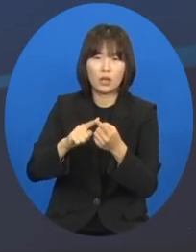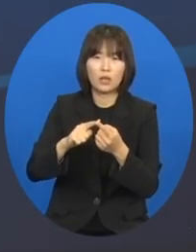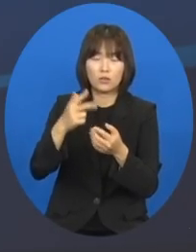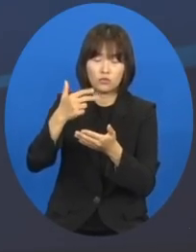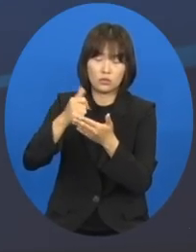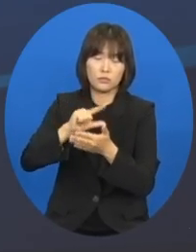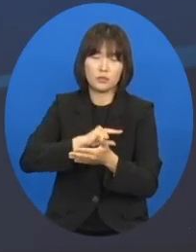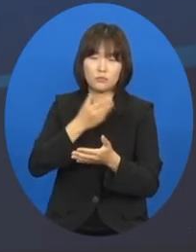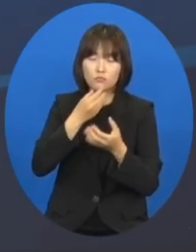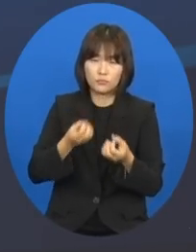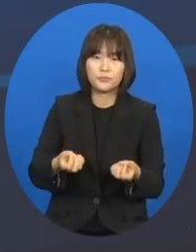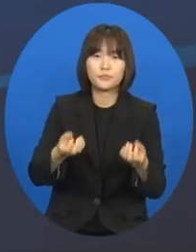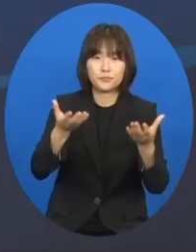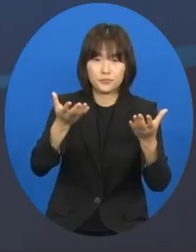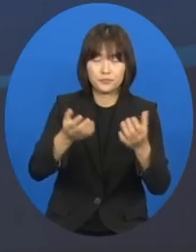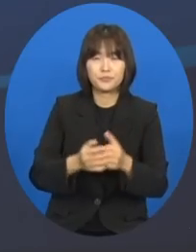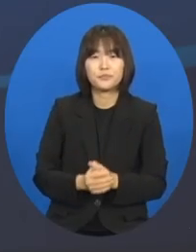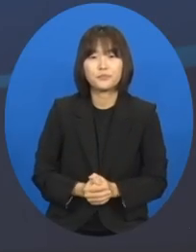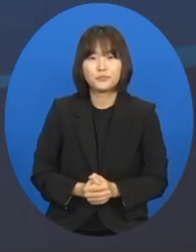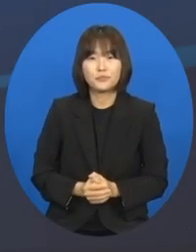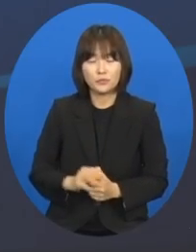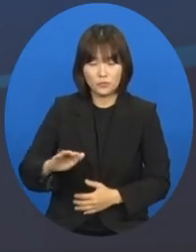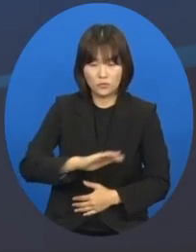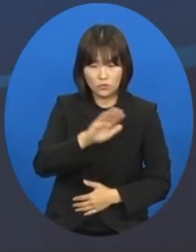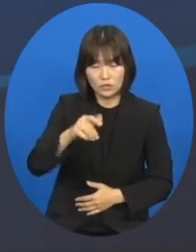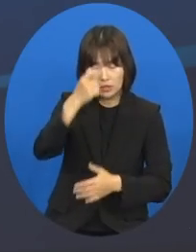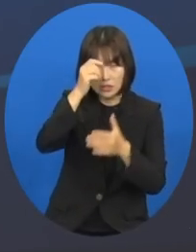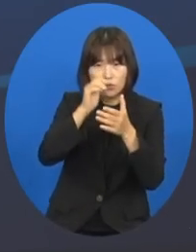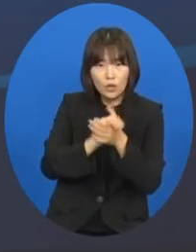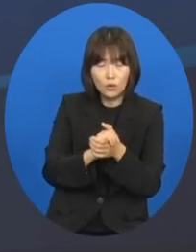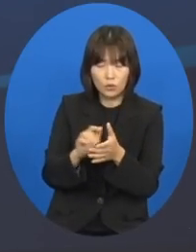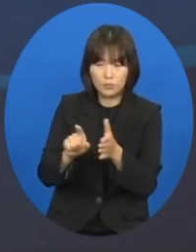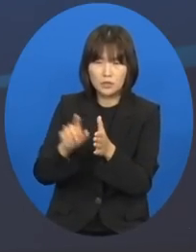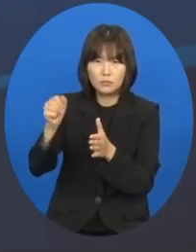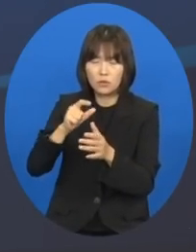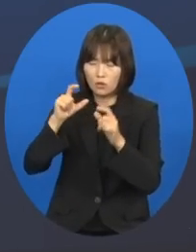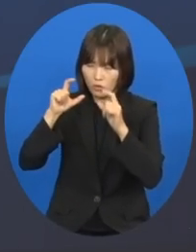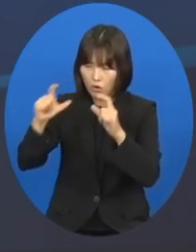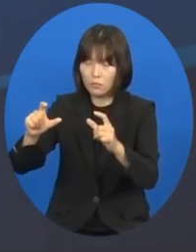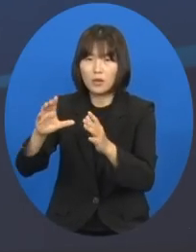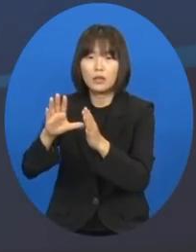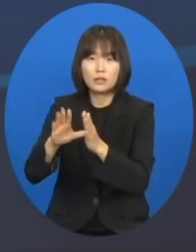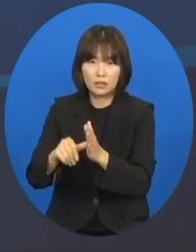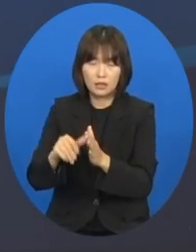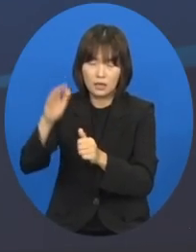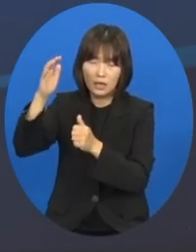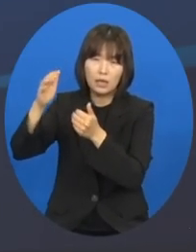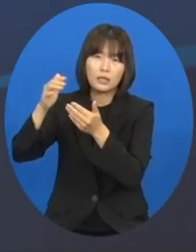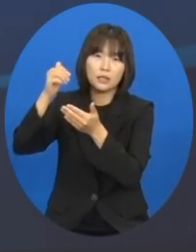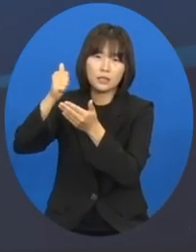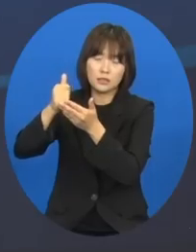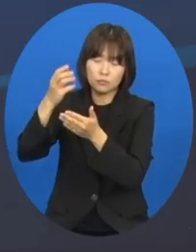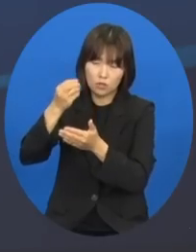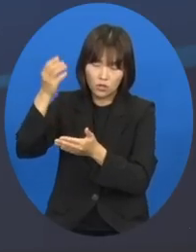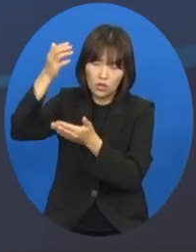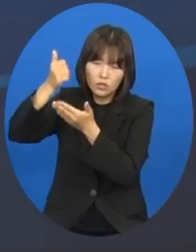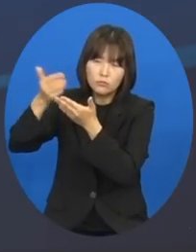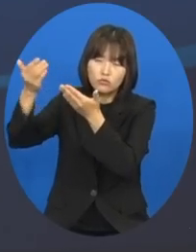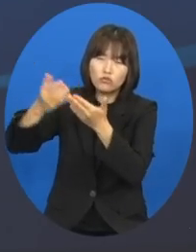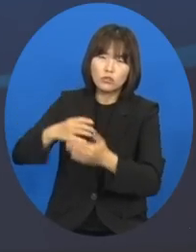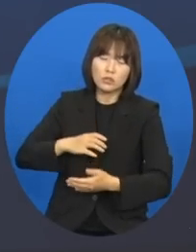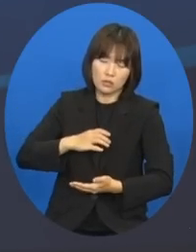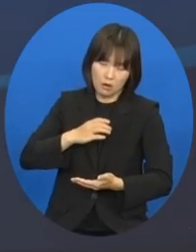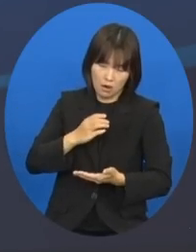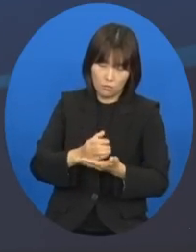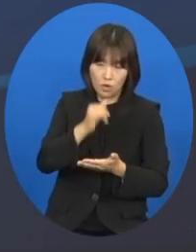우리가 기도하고 또 믿음으로 선포할 때 하나님이 여러분 가운데 성령이 주시는 감동이 있다면 여러분의